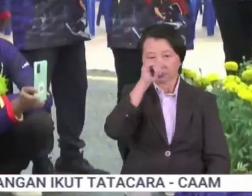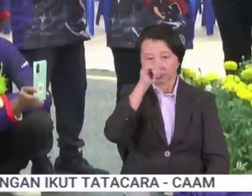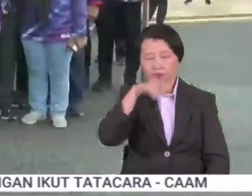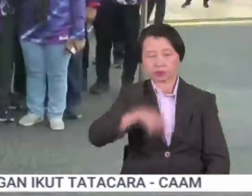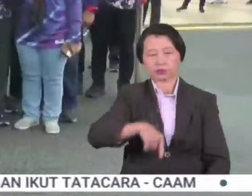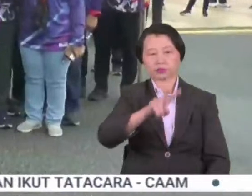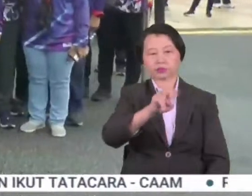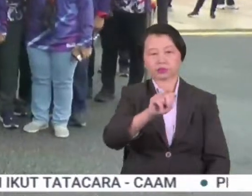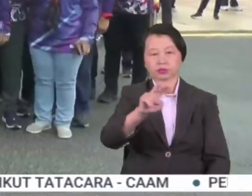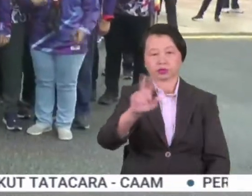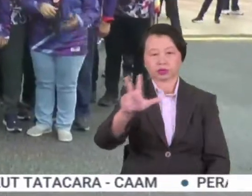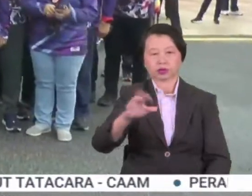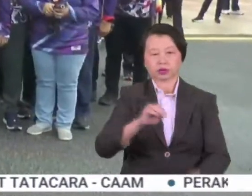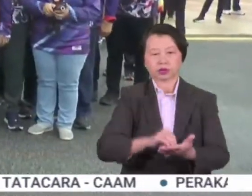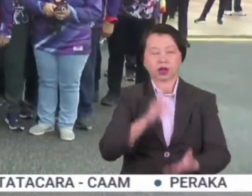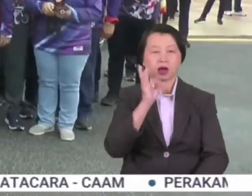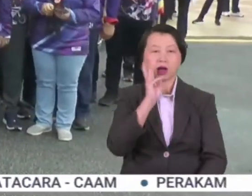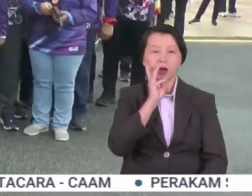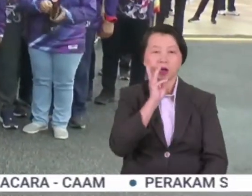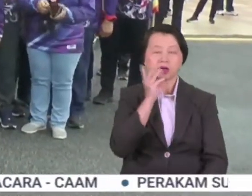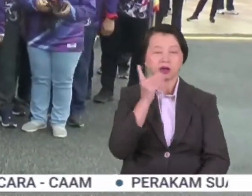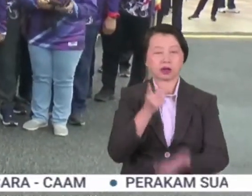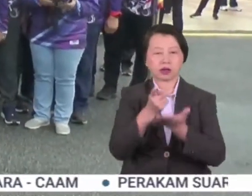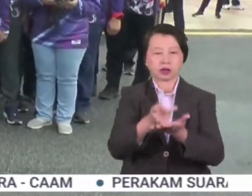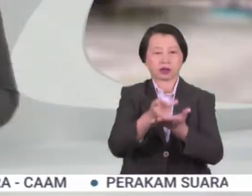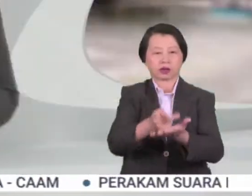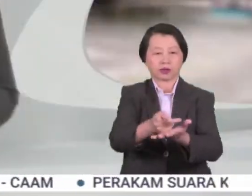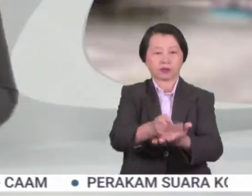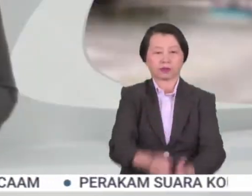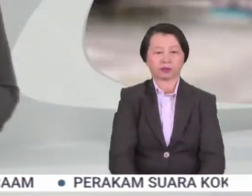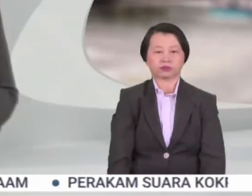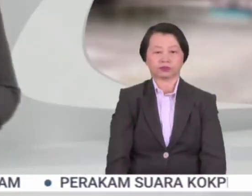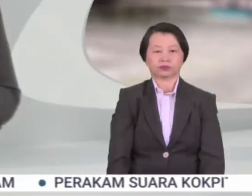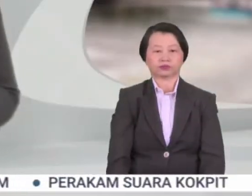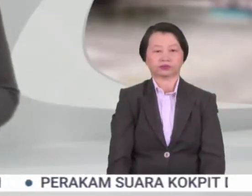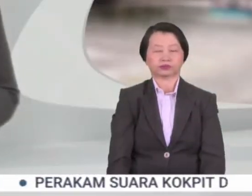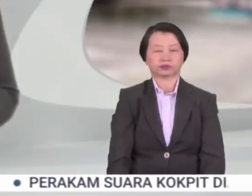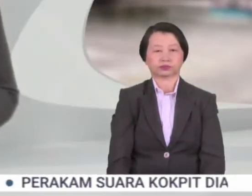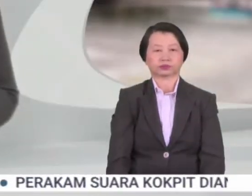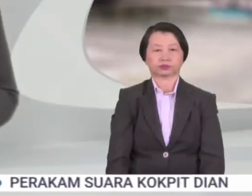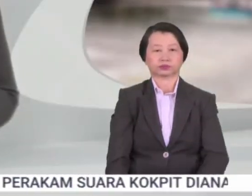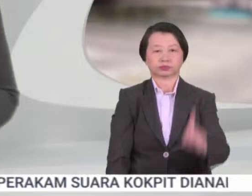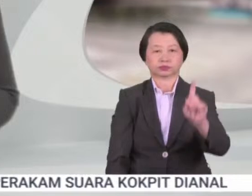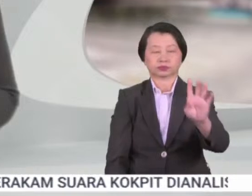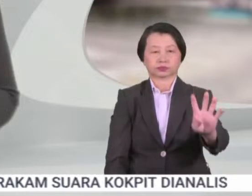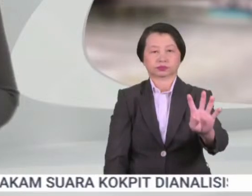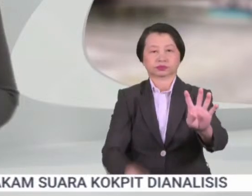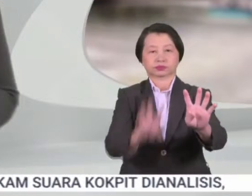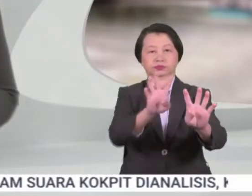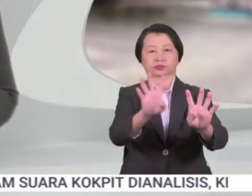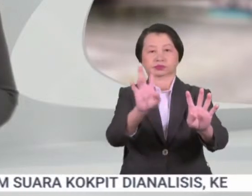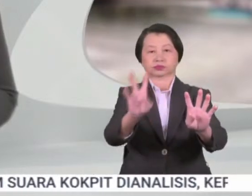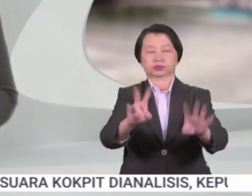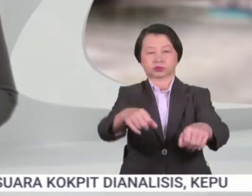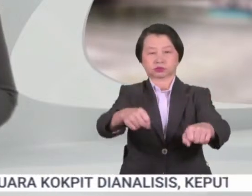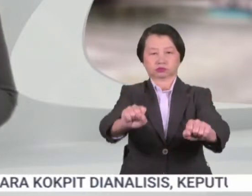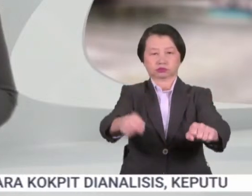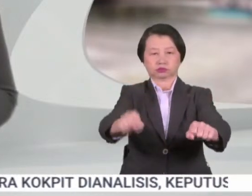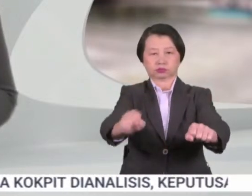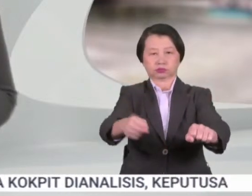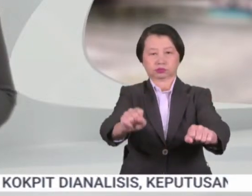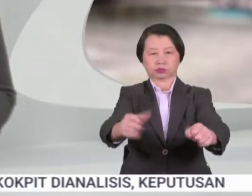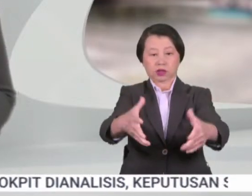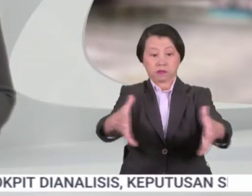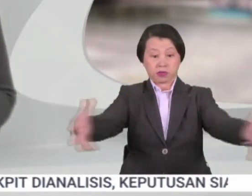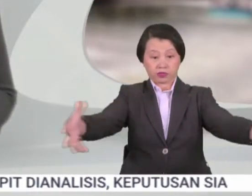2023 Di aikro Dalam pada itu seramai 447 penunggang motosikal